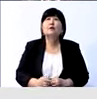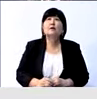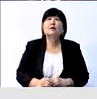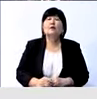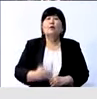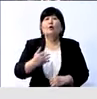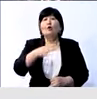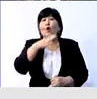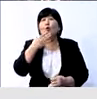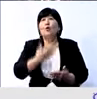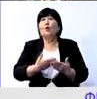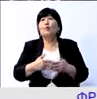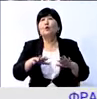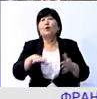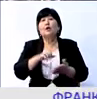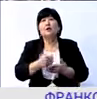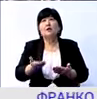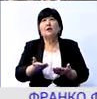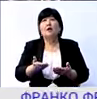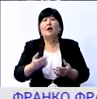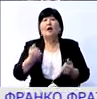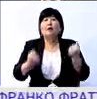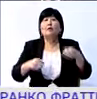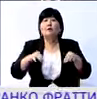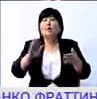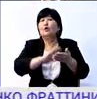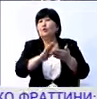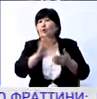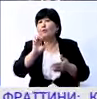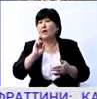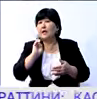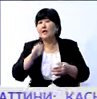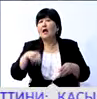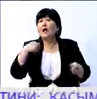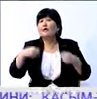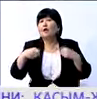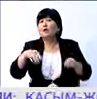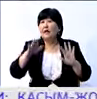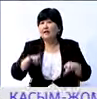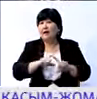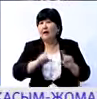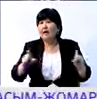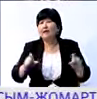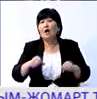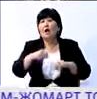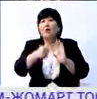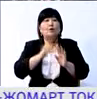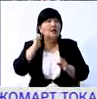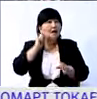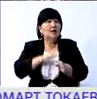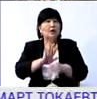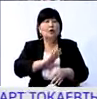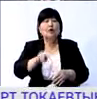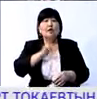ол көбінесе орын алатын ол көлік жүру бекеттерінде, сауда саттық алаңдарында, кәмелет жасына толмаған балалардың